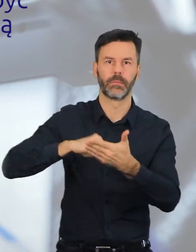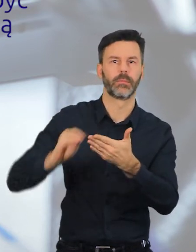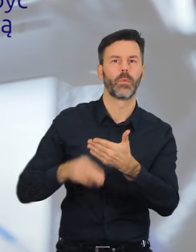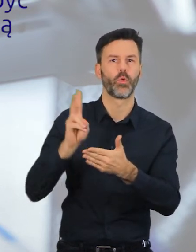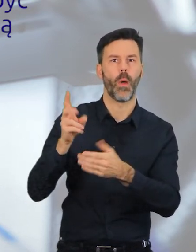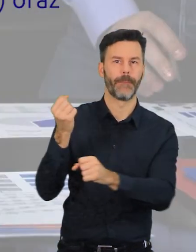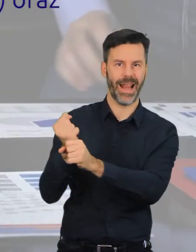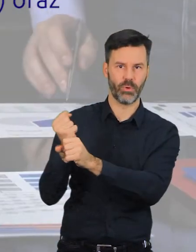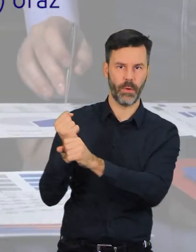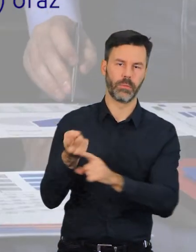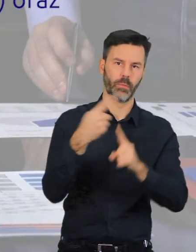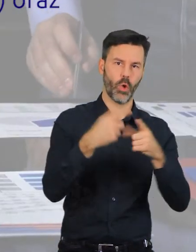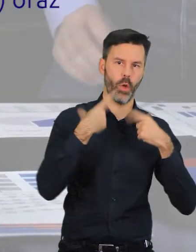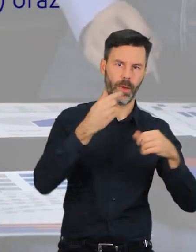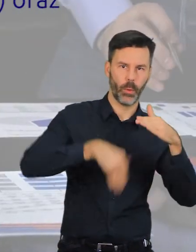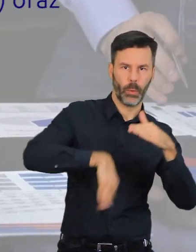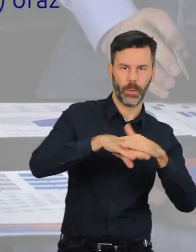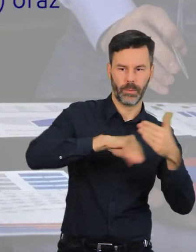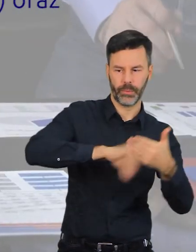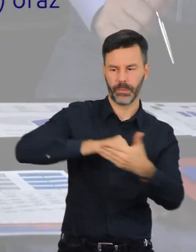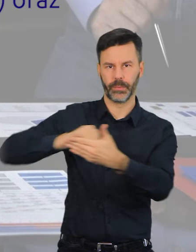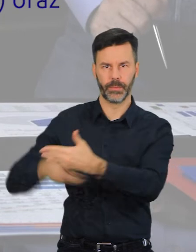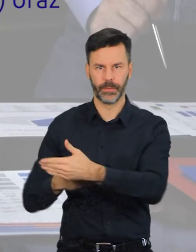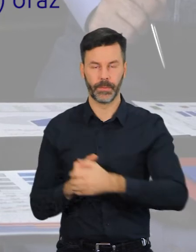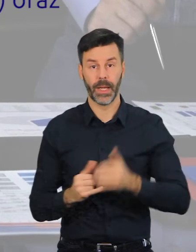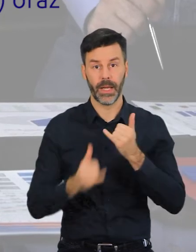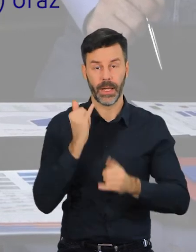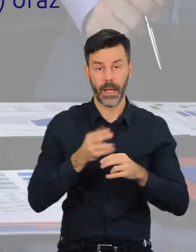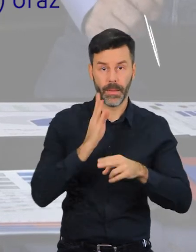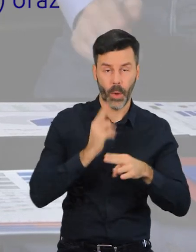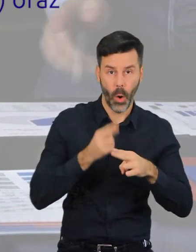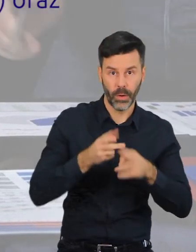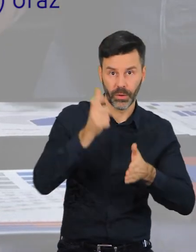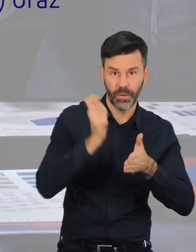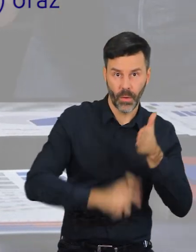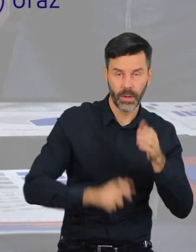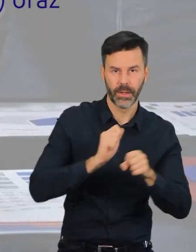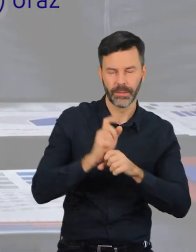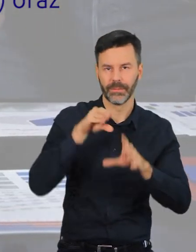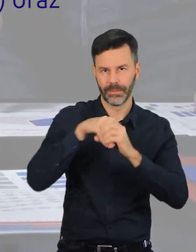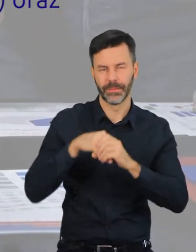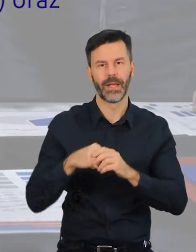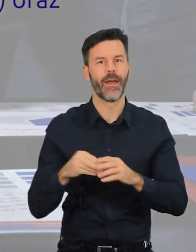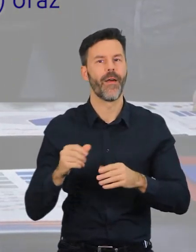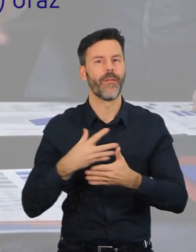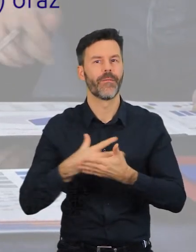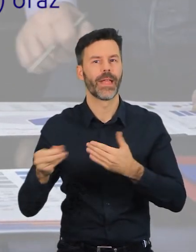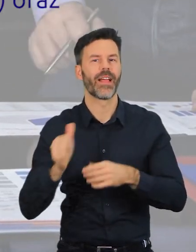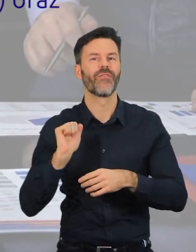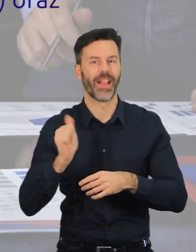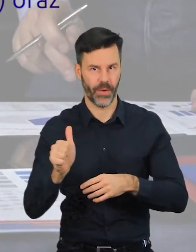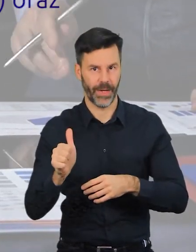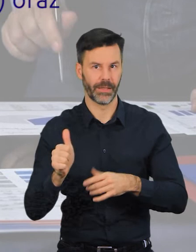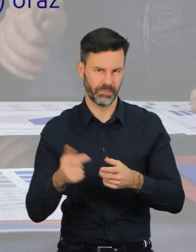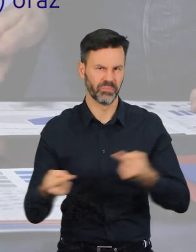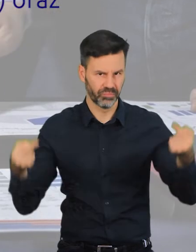osobę upoważnioną. Wynagrodzenie chorobowe oraz urlopowe stanowią wydatek kwalifikowalny. W przypadku kwalifikowania w wyżej wymienionym